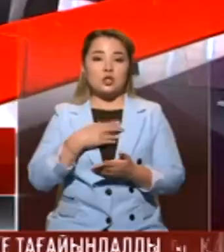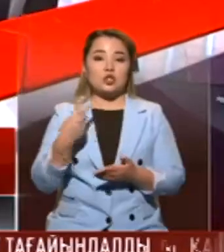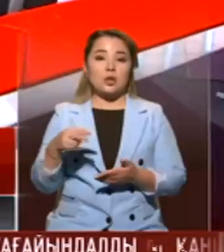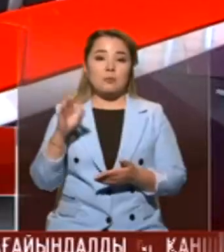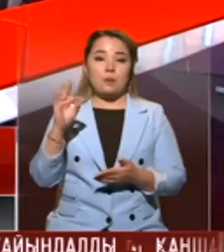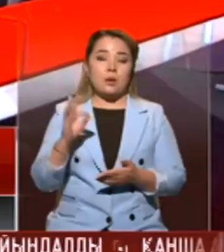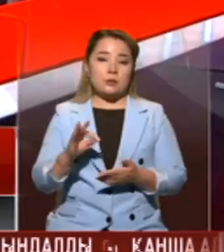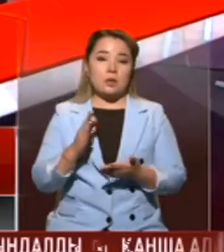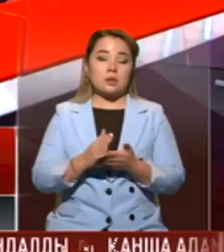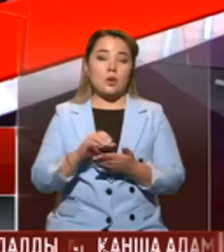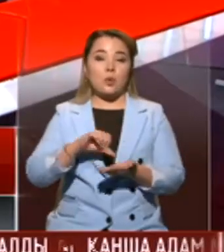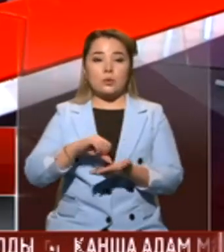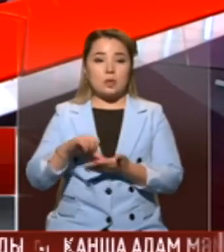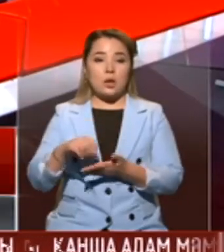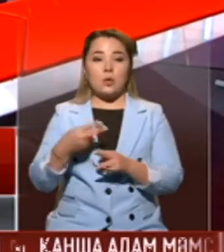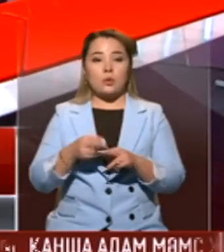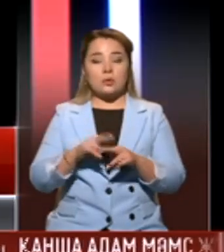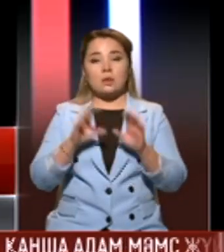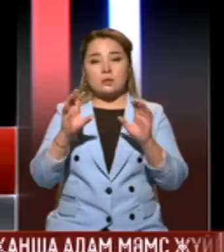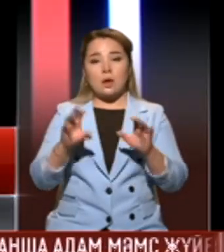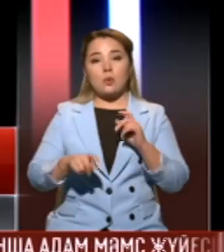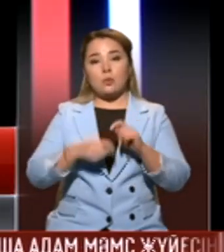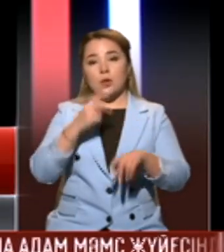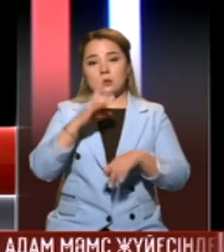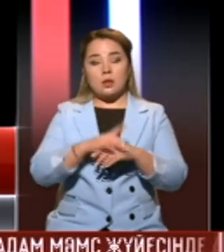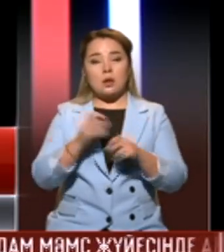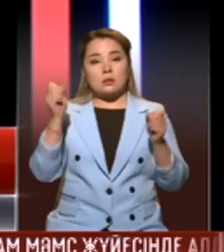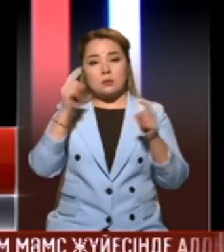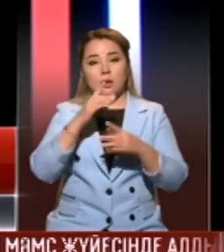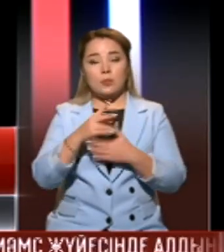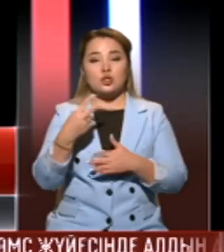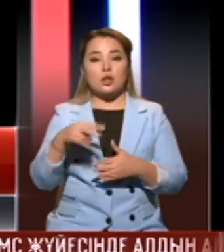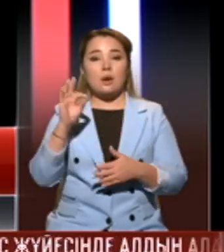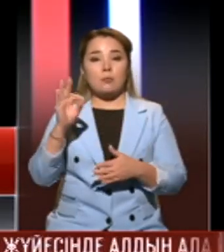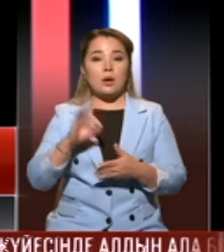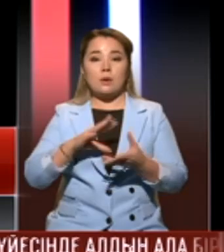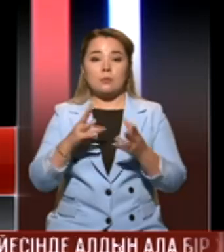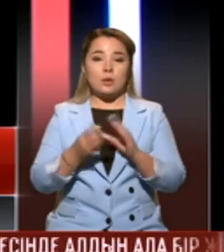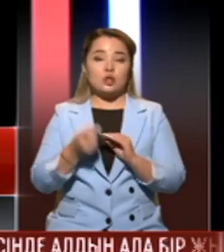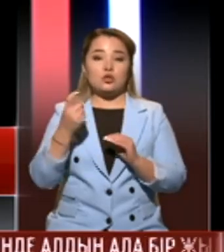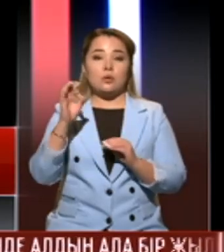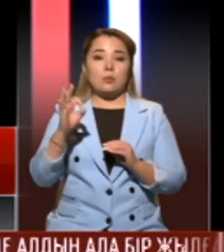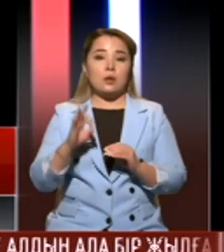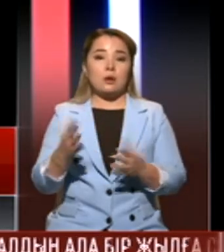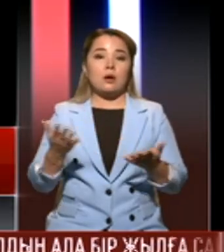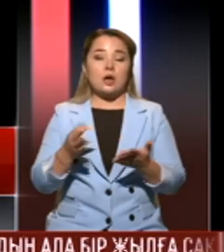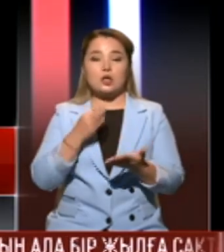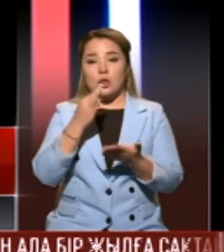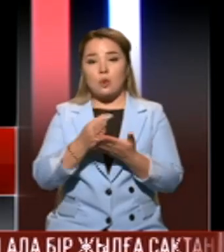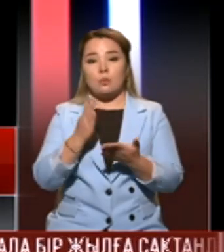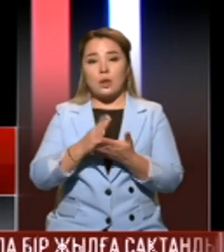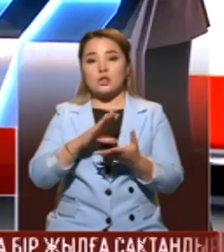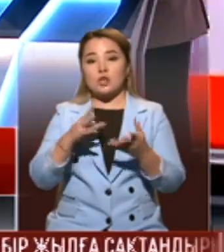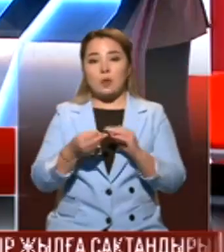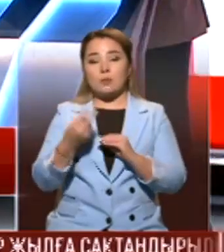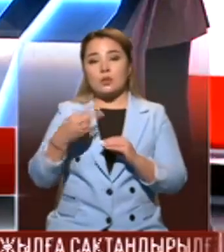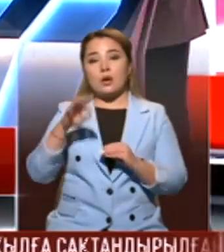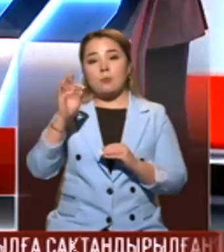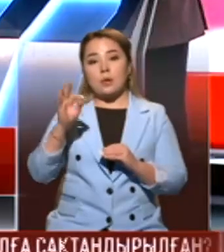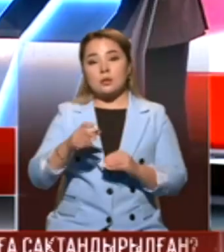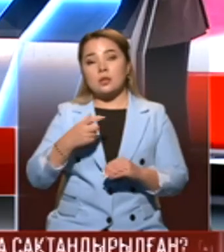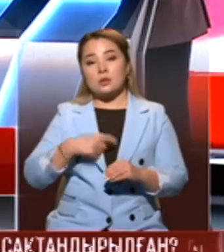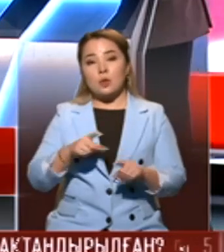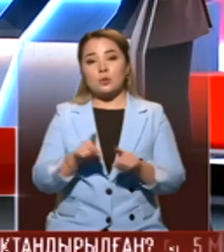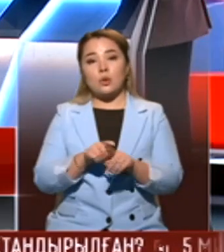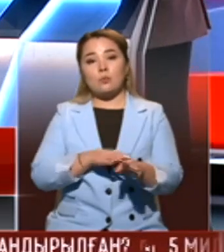20% учаскеде осынша пайызында заң бұзушылық болды. Немесе, бұл 20%-ның өзімен ақ 100% қалай жауап береді ол халық? Жоқ, жалпы осы 20%-ның өзімен